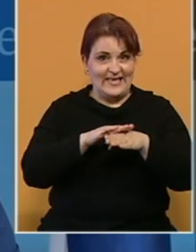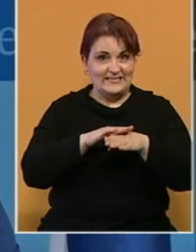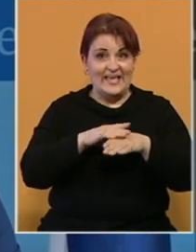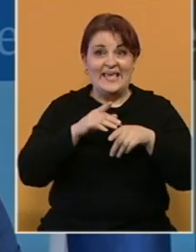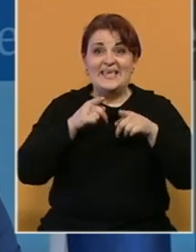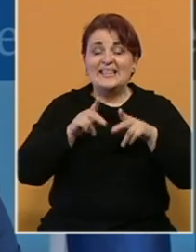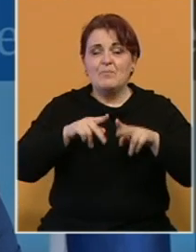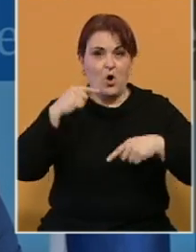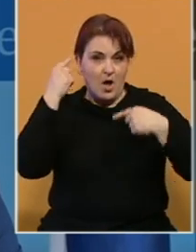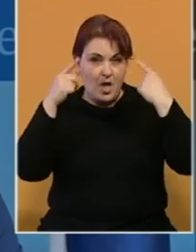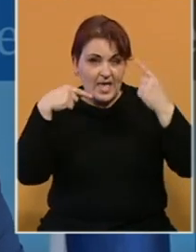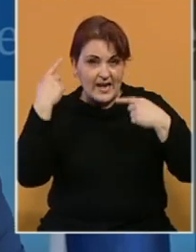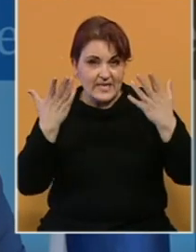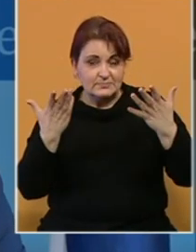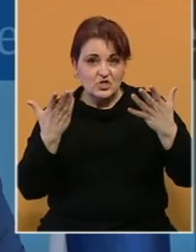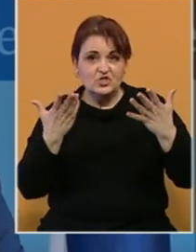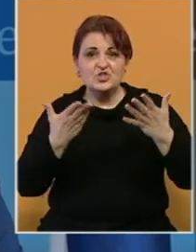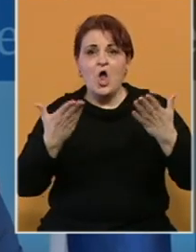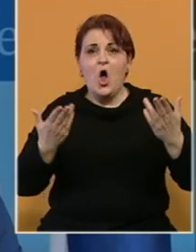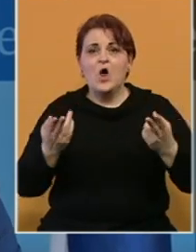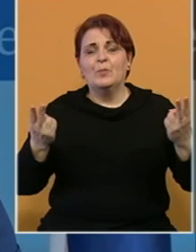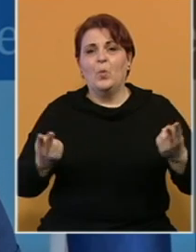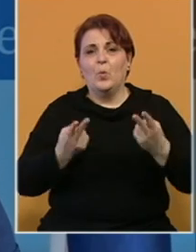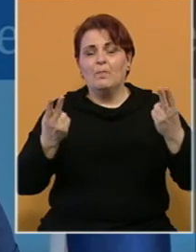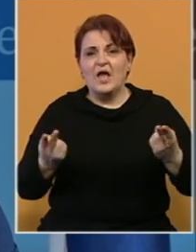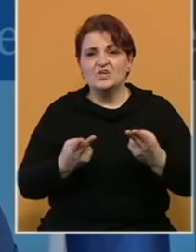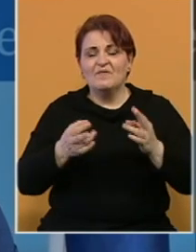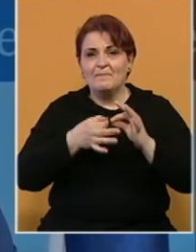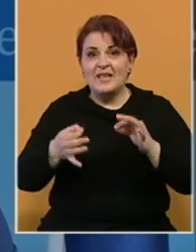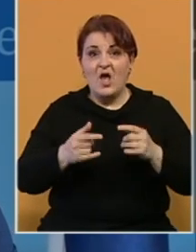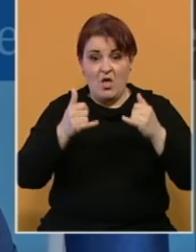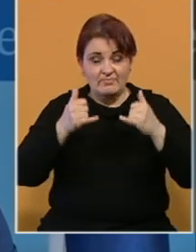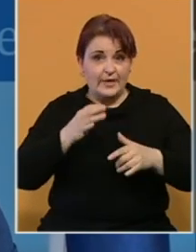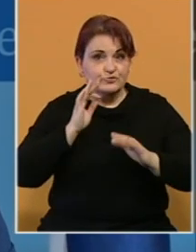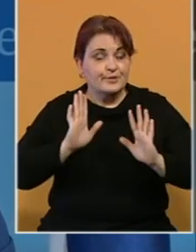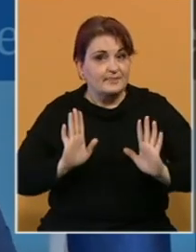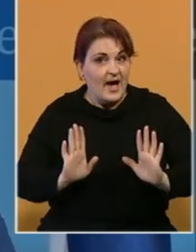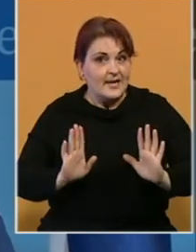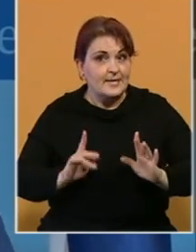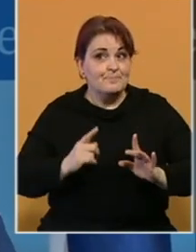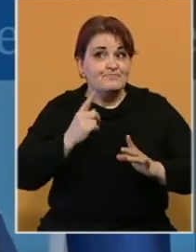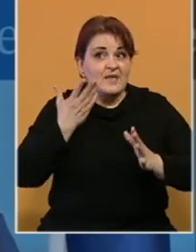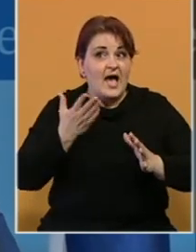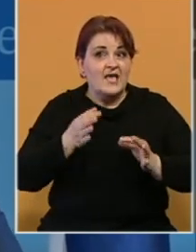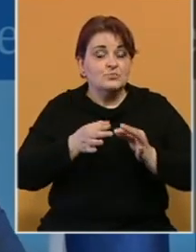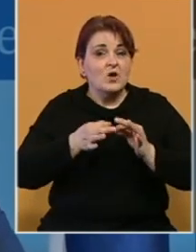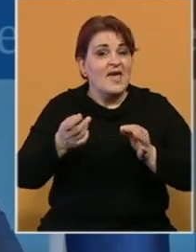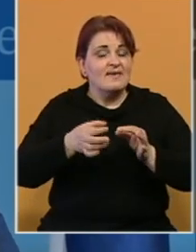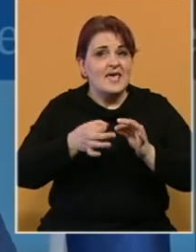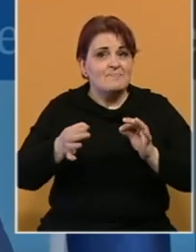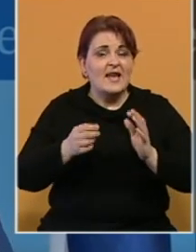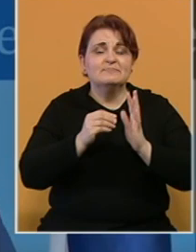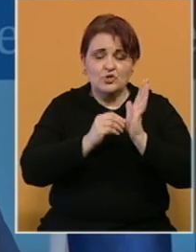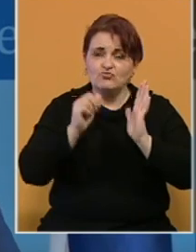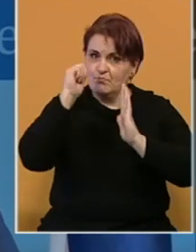tada se i moglo razmišljati o određenoj relaksaciji mjera, za razliku od današnjeg dana, kada smo određene mjere svakako